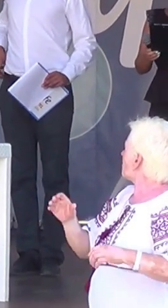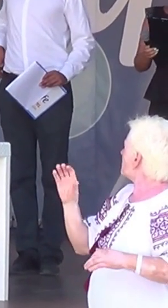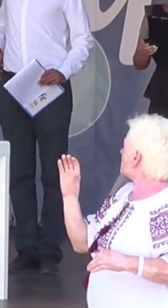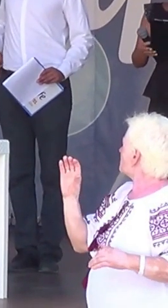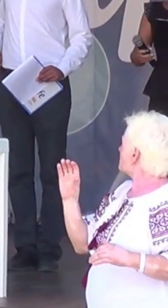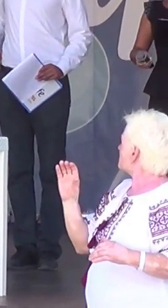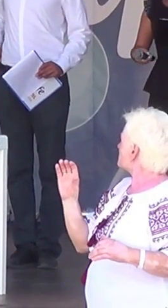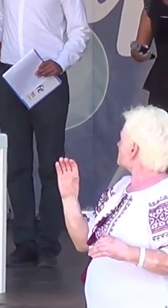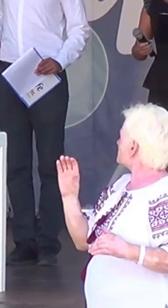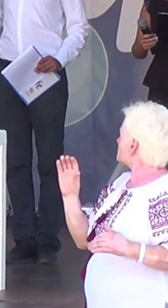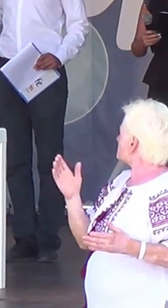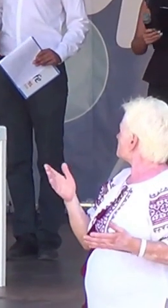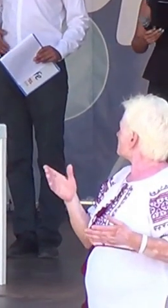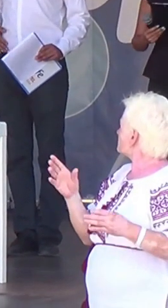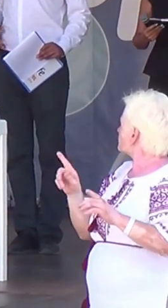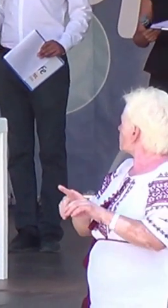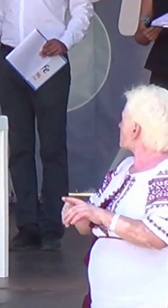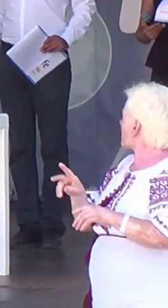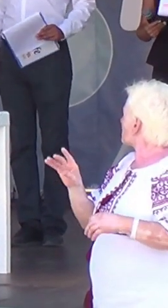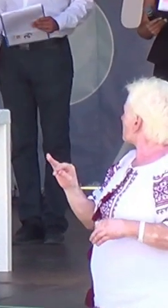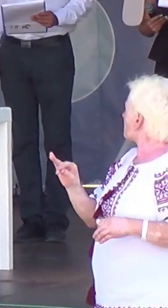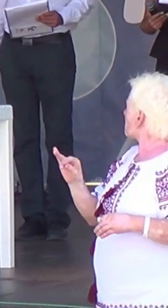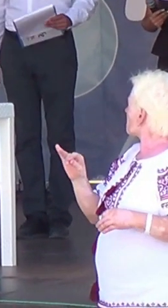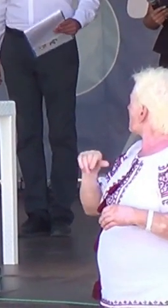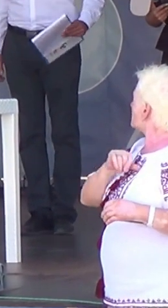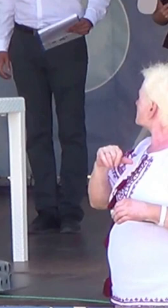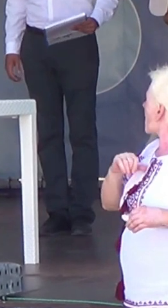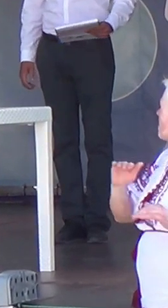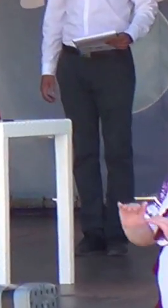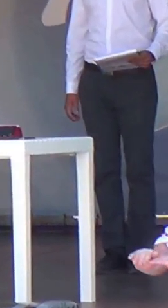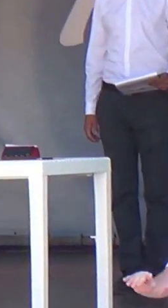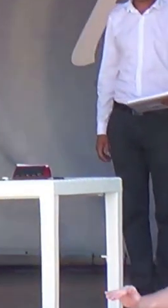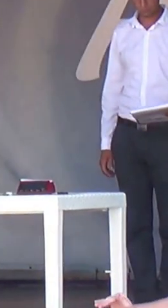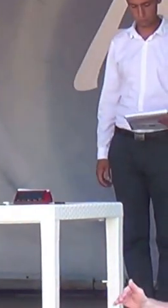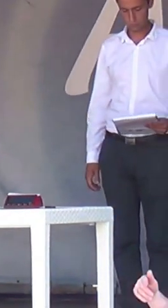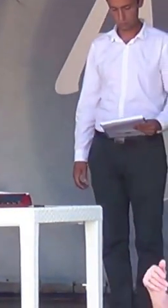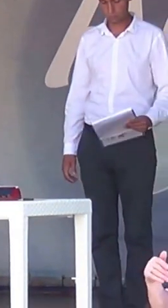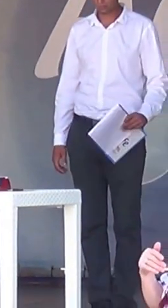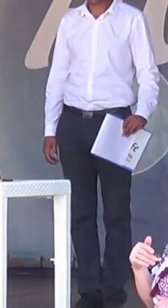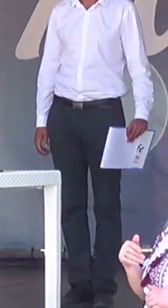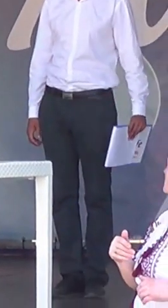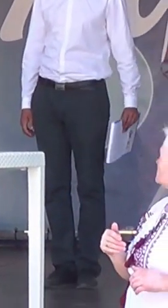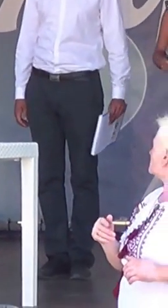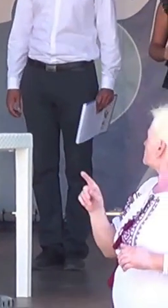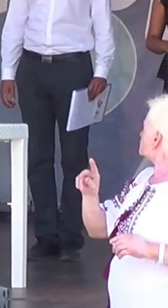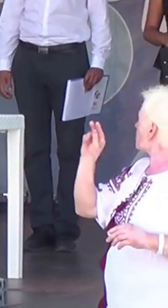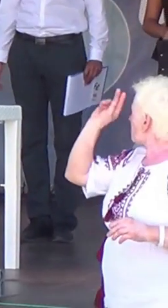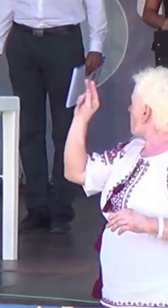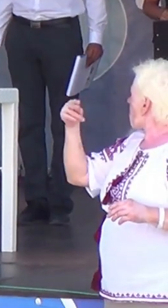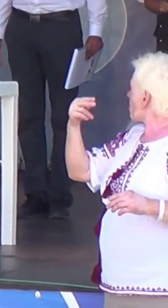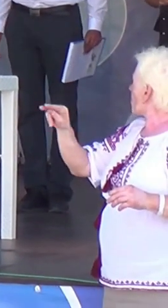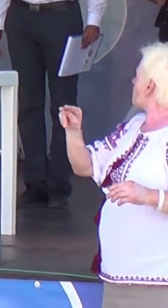добиться высоких результатов, чтобы самые маленькие смогли вырасти в настоящих будущих чемпионов, чтобы